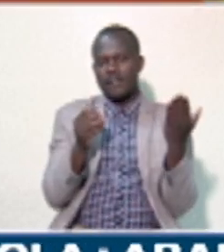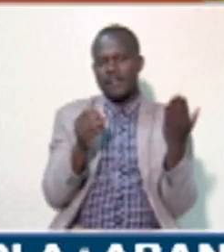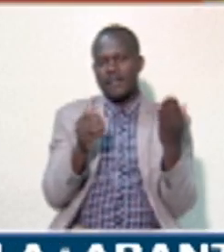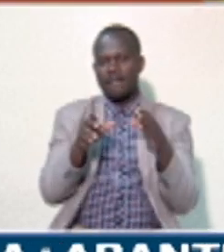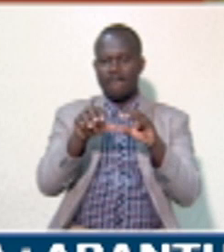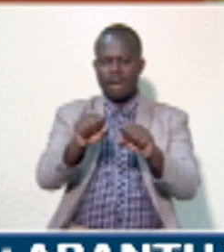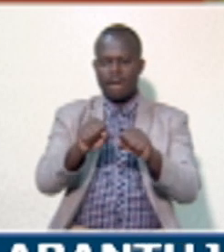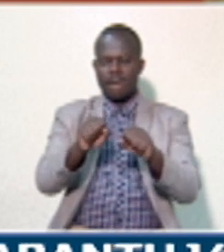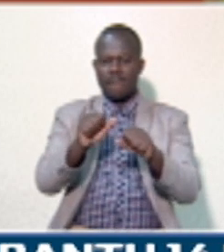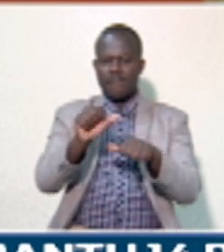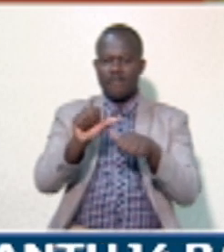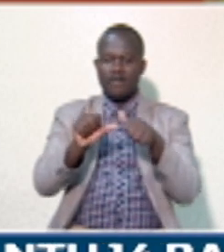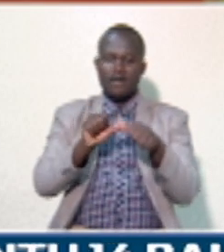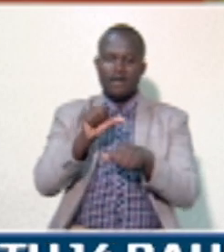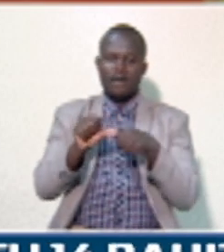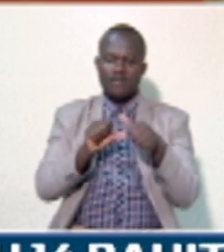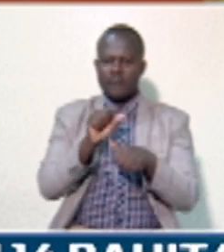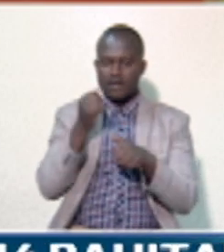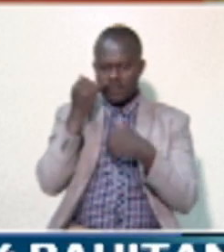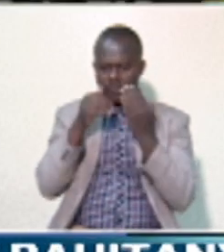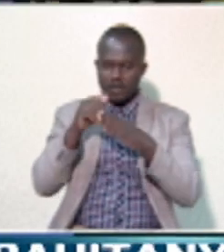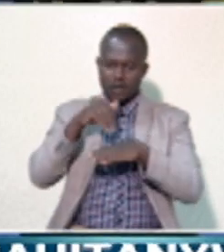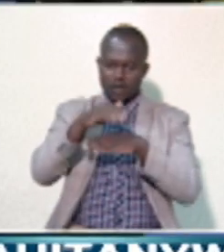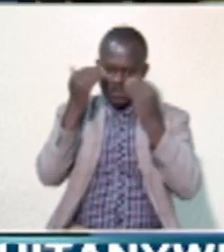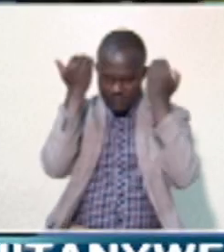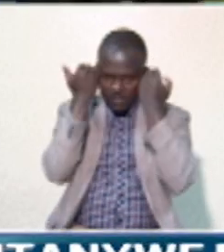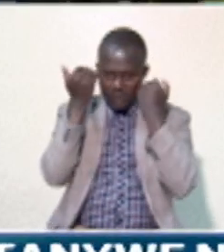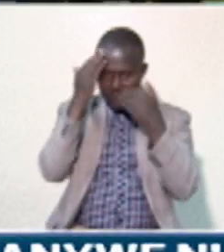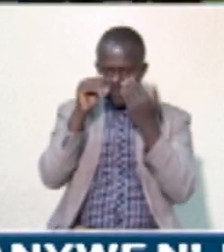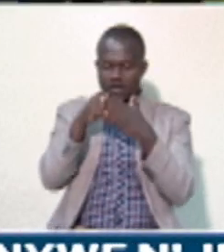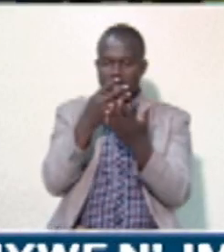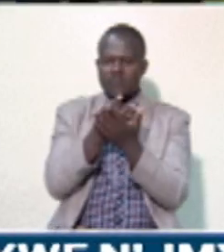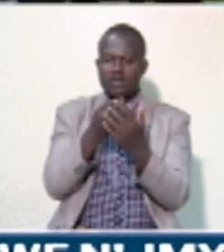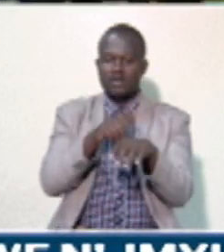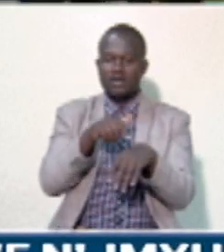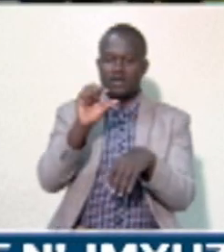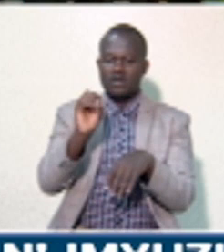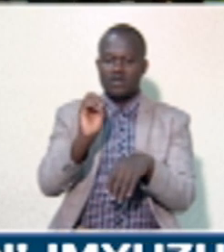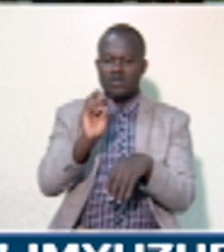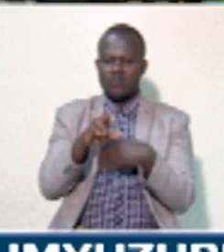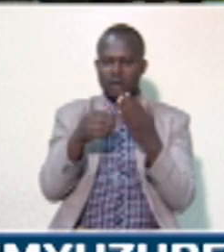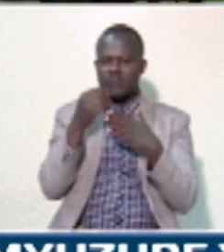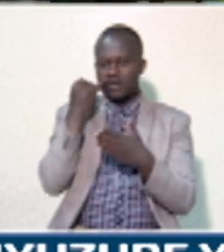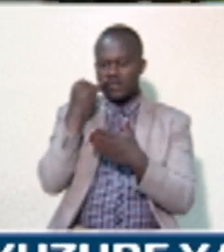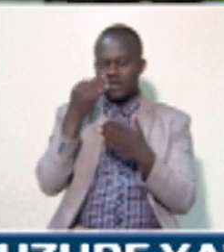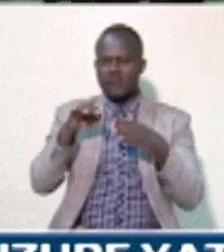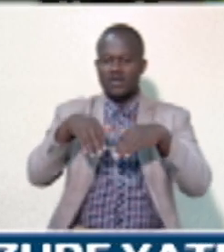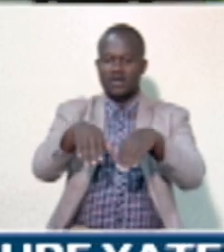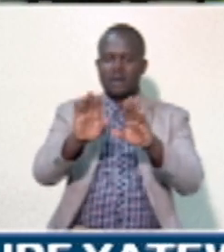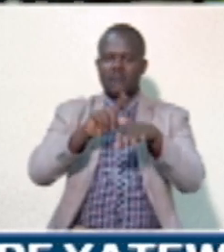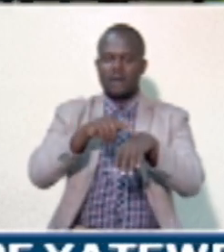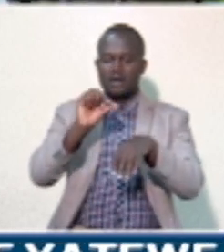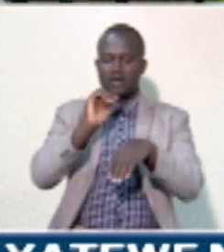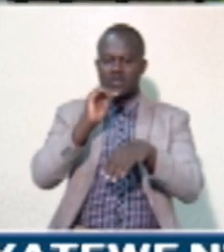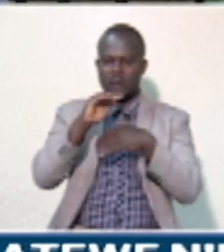twafata ibijyanye no kuba niba tumwohereza mu rukiko kugira ngo nifungure ifungwa ry'agateganyo, cyangwa se niba yarekurwa ry'agateganyo.